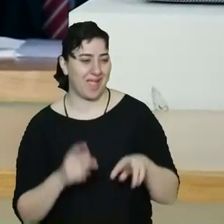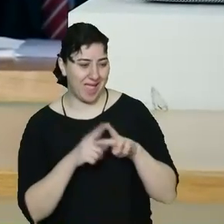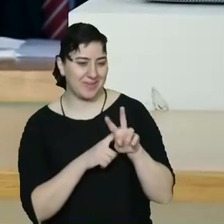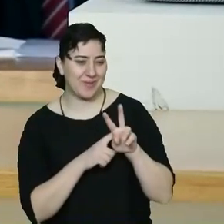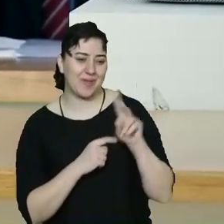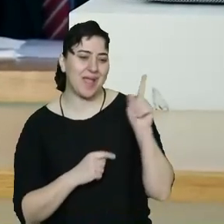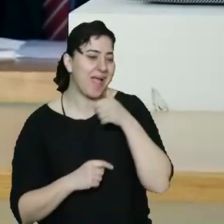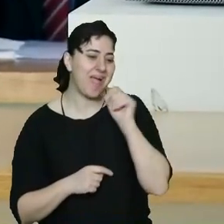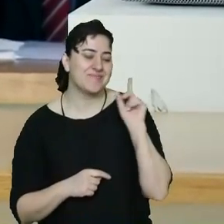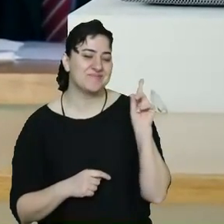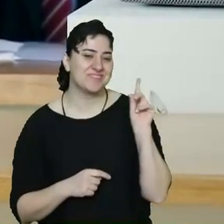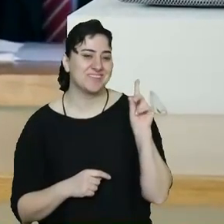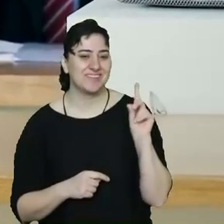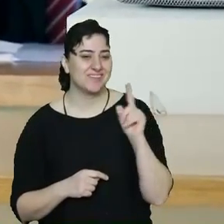abi.